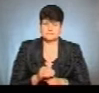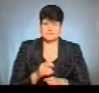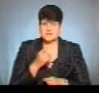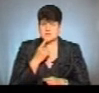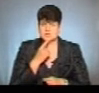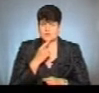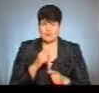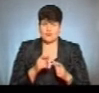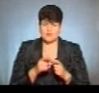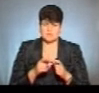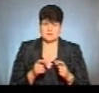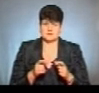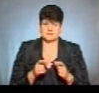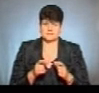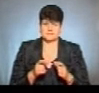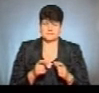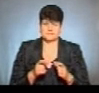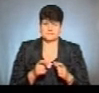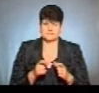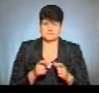червоний, скажімо так, там